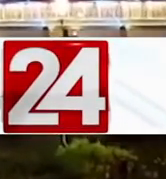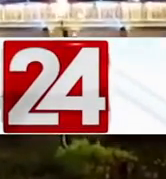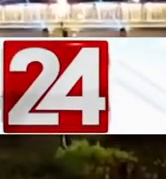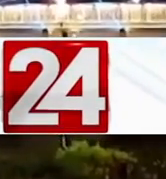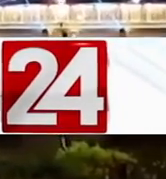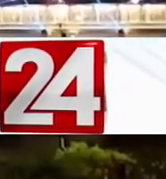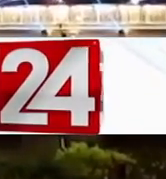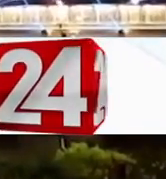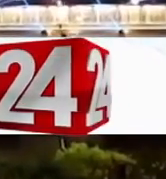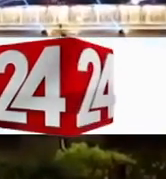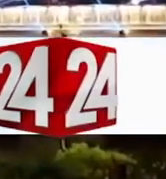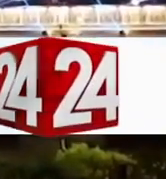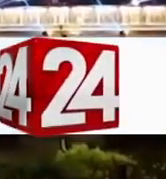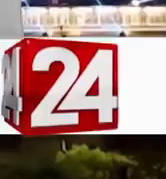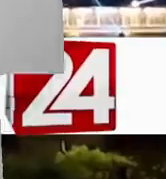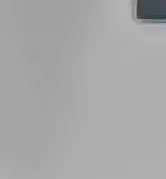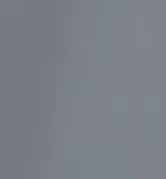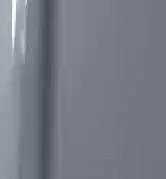mapasyalan.